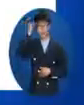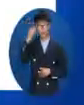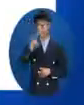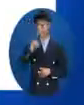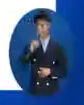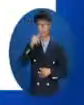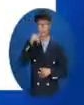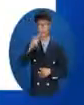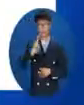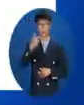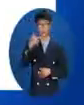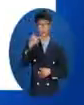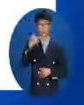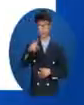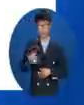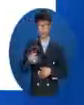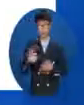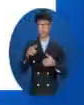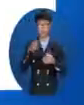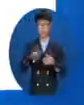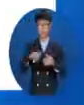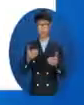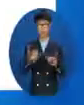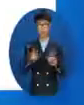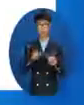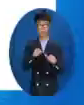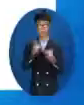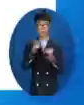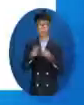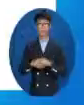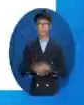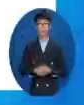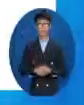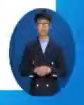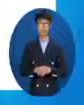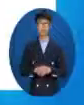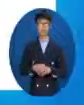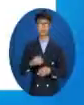유한회사 한국타코닉에서 화학공학시험원을 모집합니다.